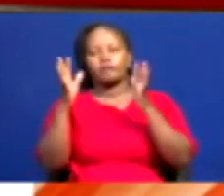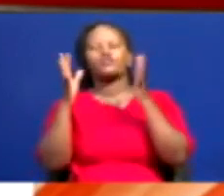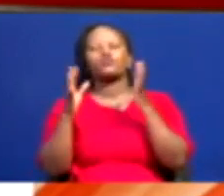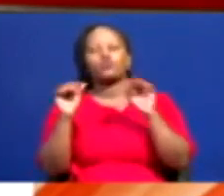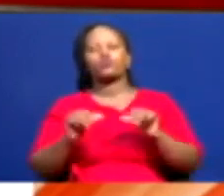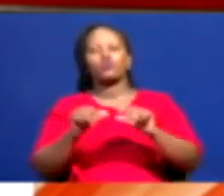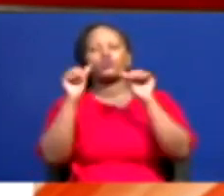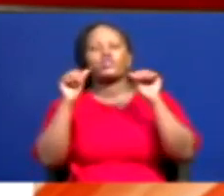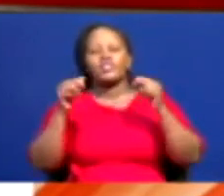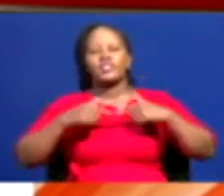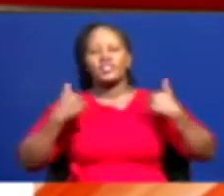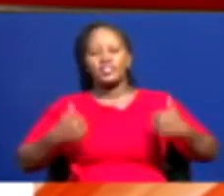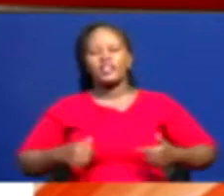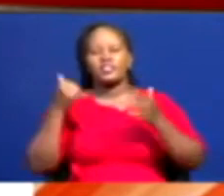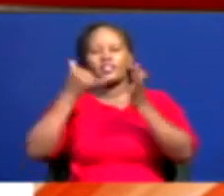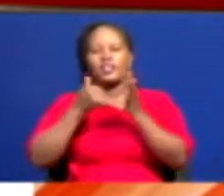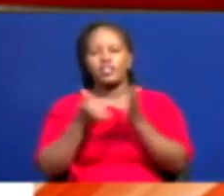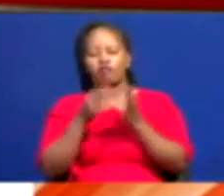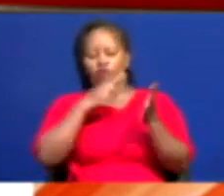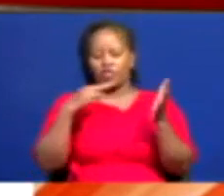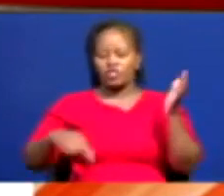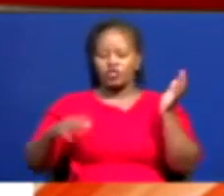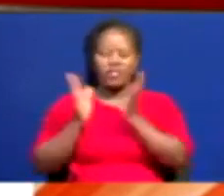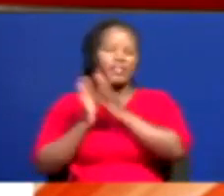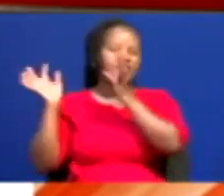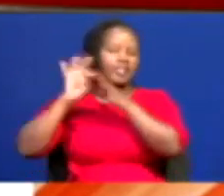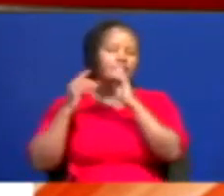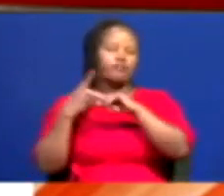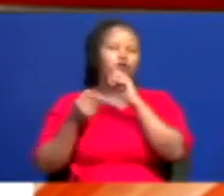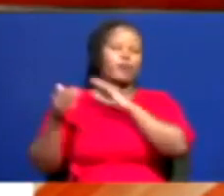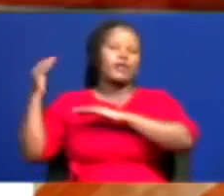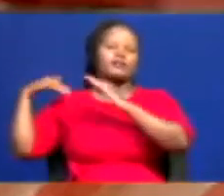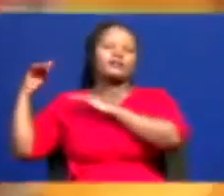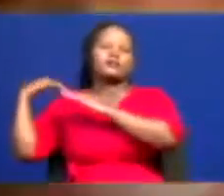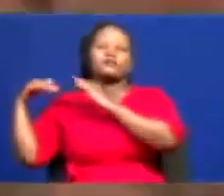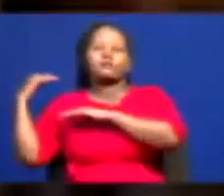wengi kwa kuhusisha dini na desturi za jadi. Tazama.